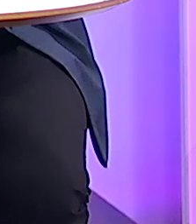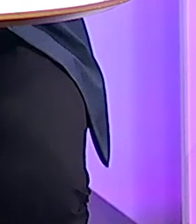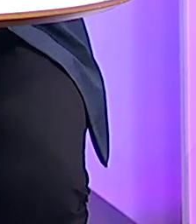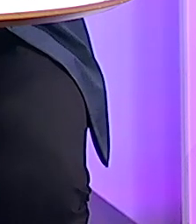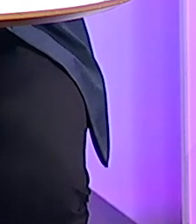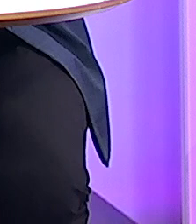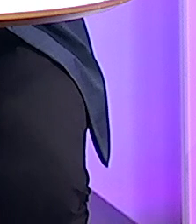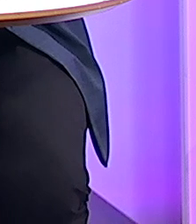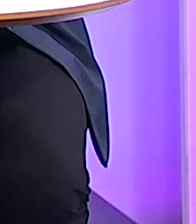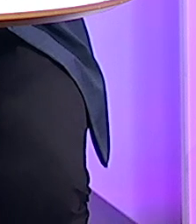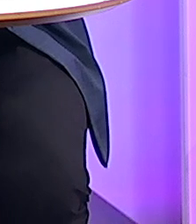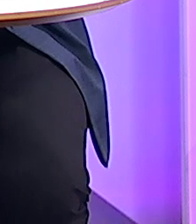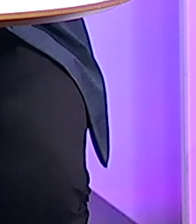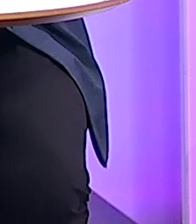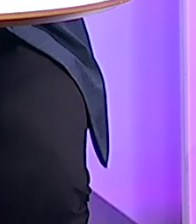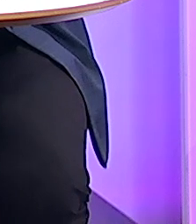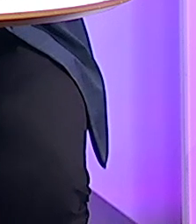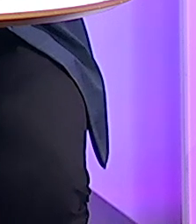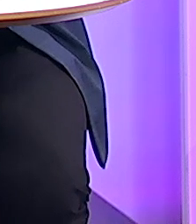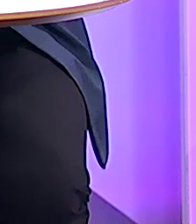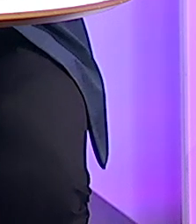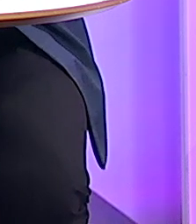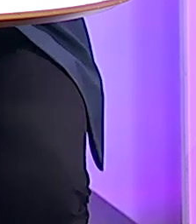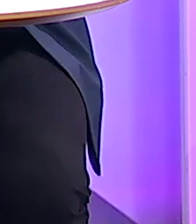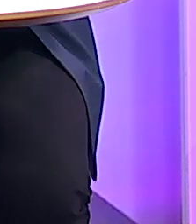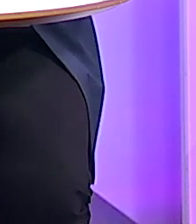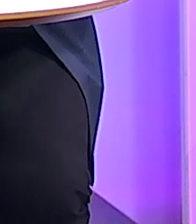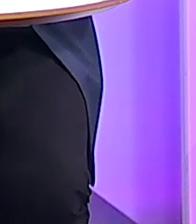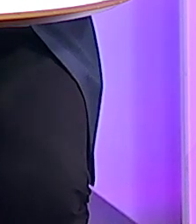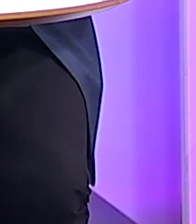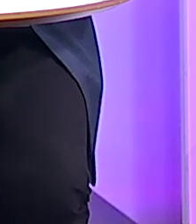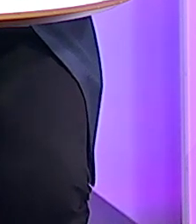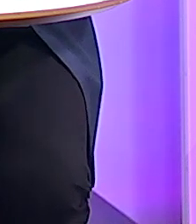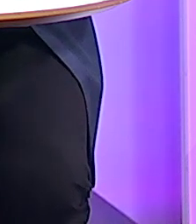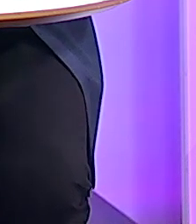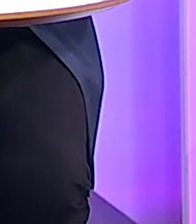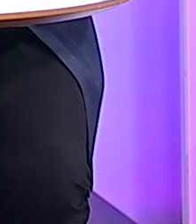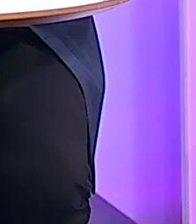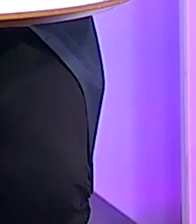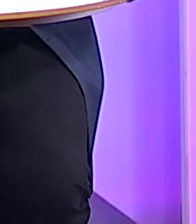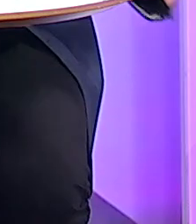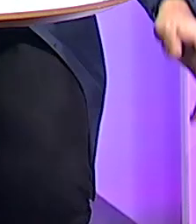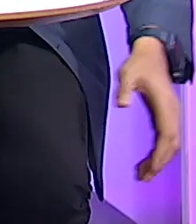Malaysia, Sektor Pembangunan Profesionalisme. Jadi jom kita saksikan dari Roy Chulan, Seremban, Negeri Sembilan.